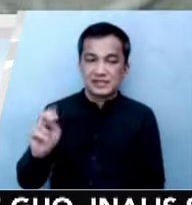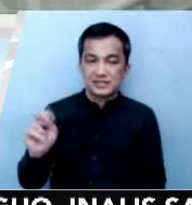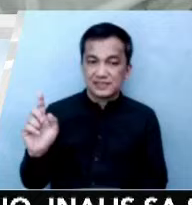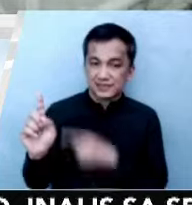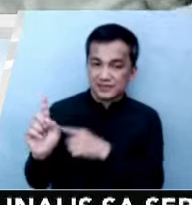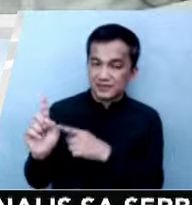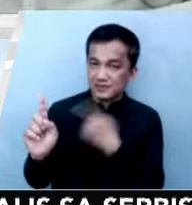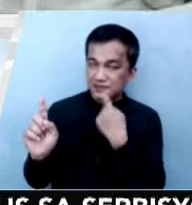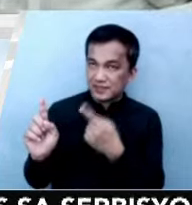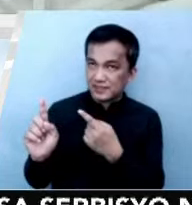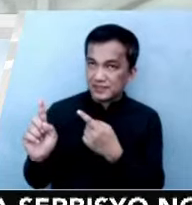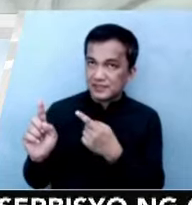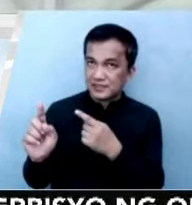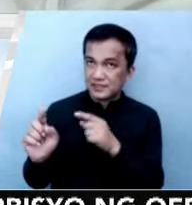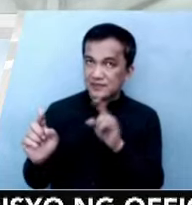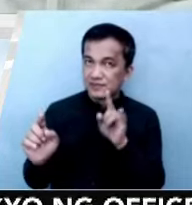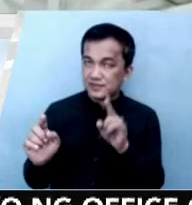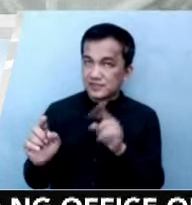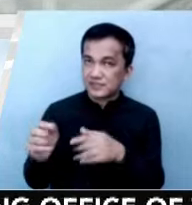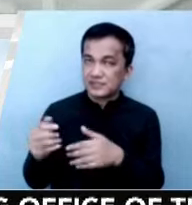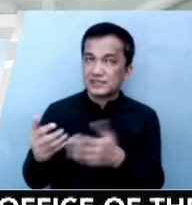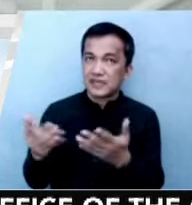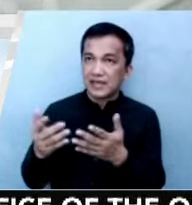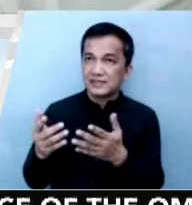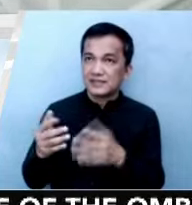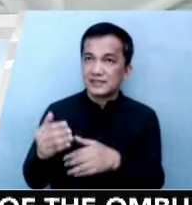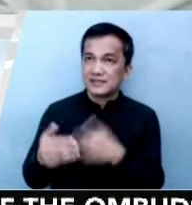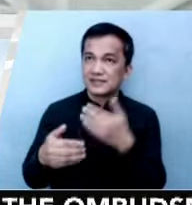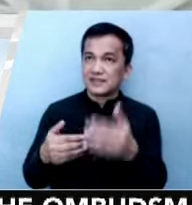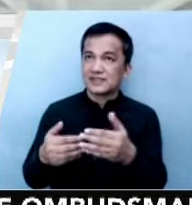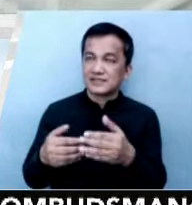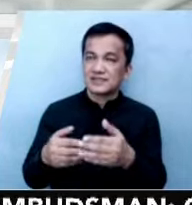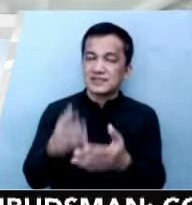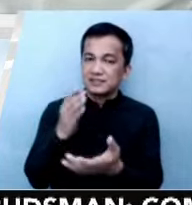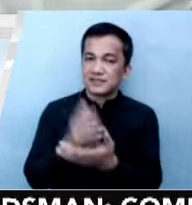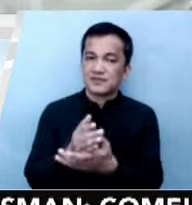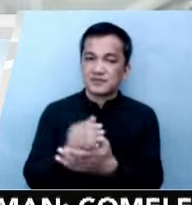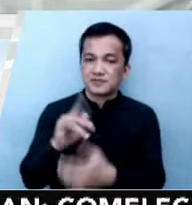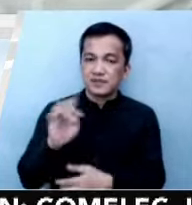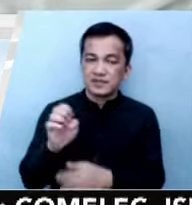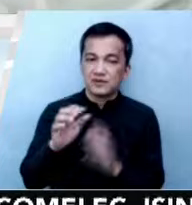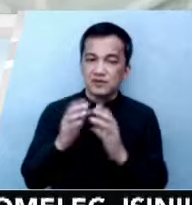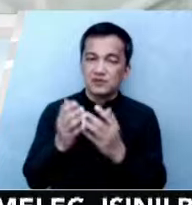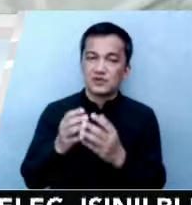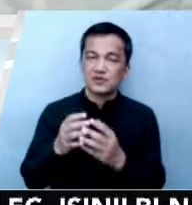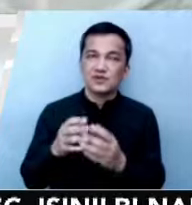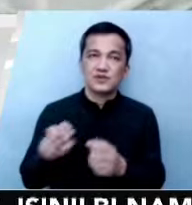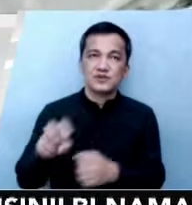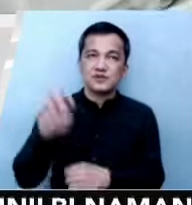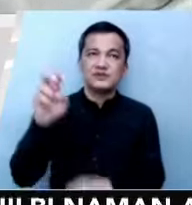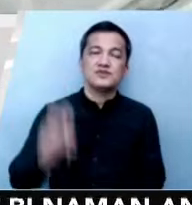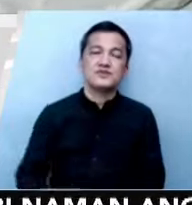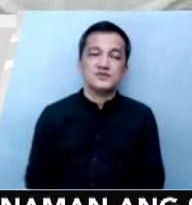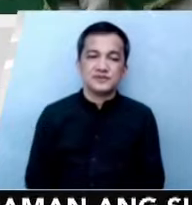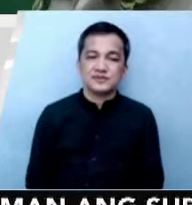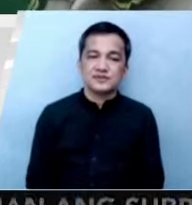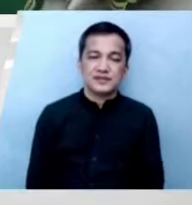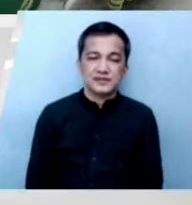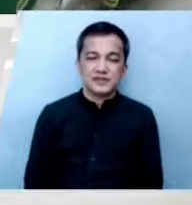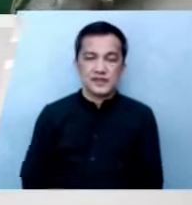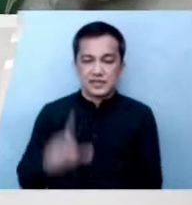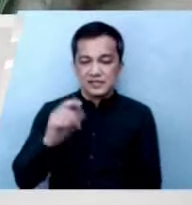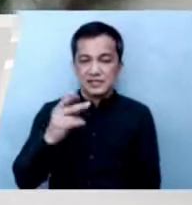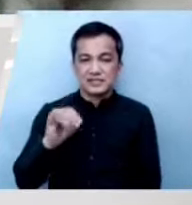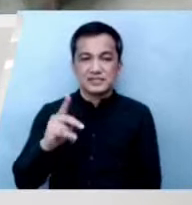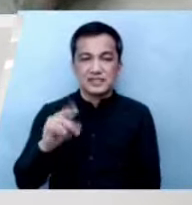saan ang next stop ng Sparkle World Tour. Lars Santiago, updated